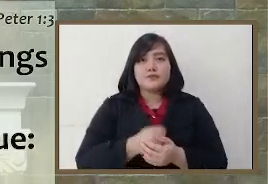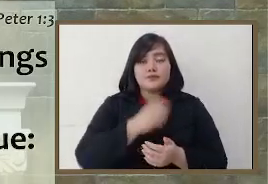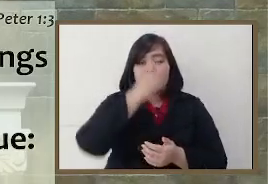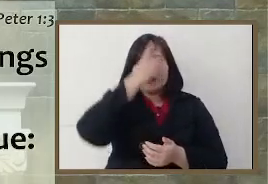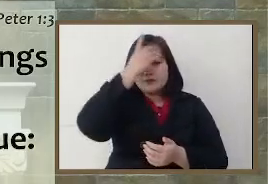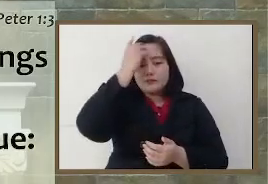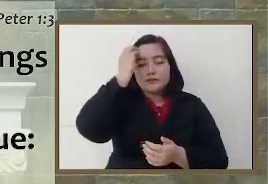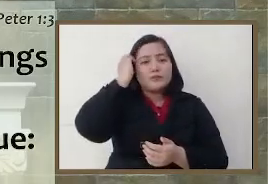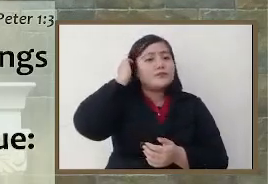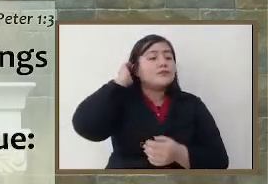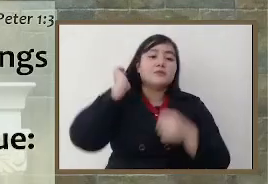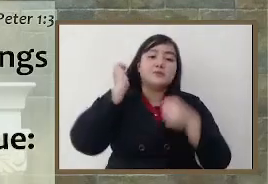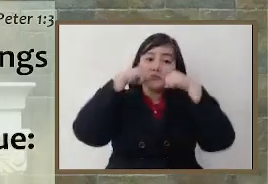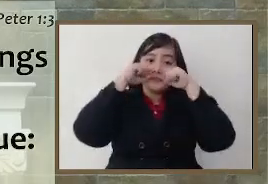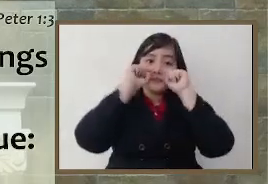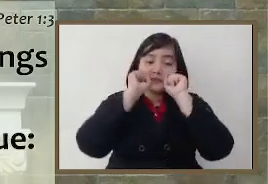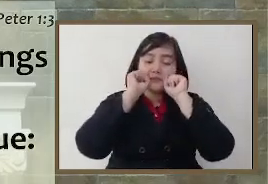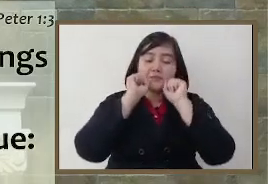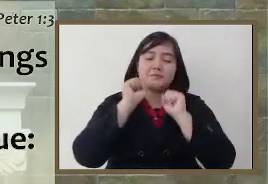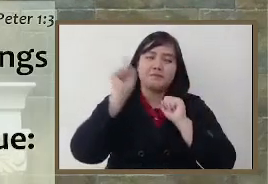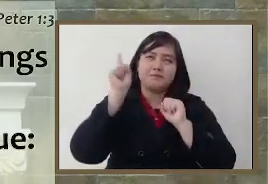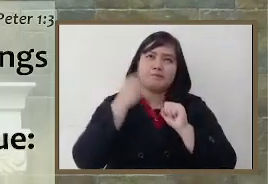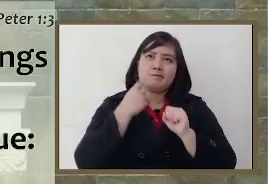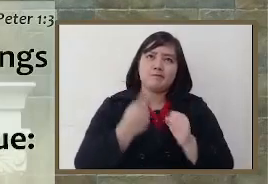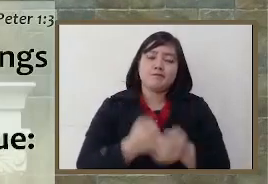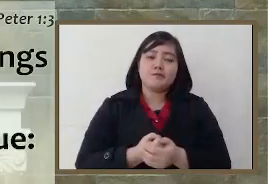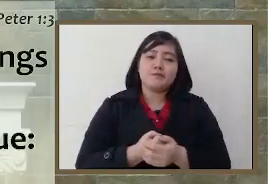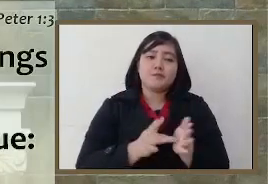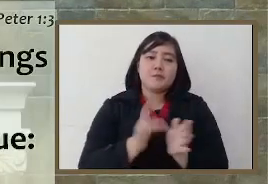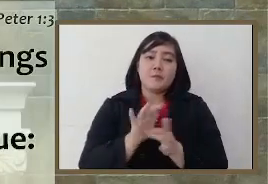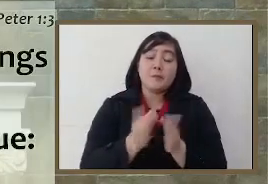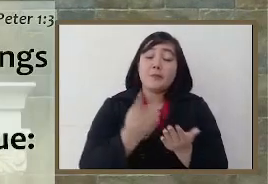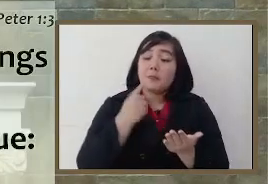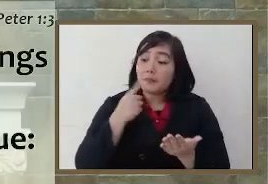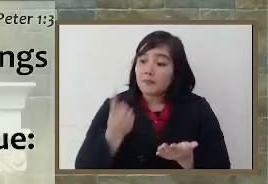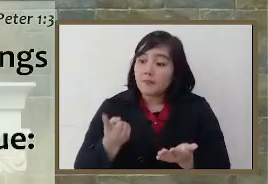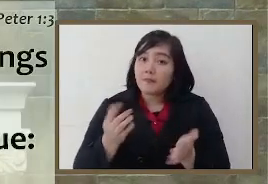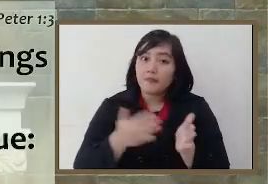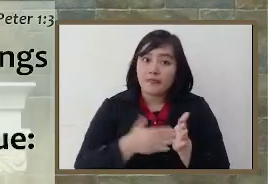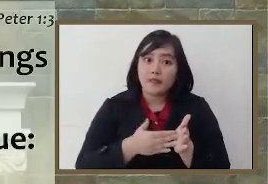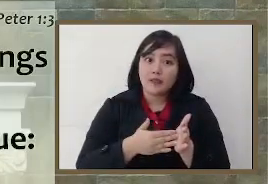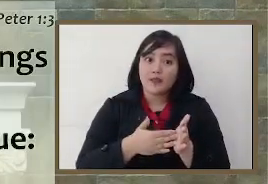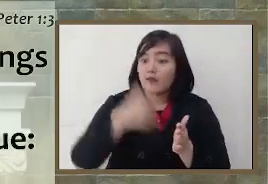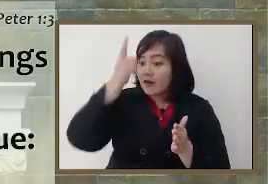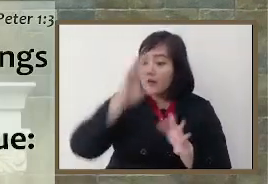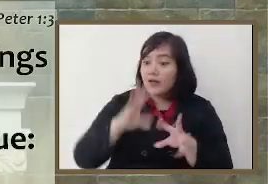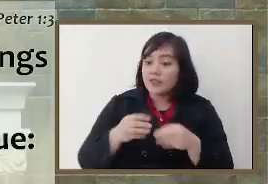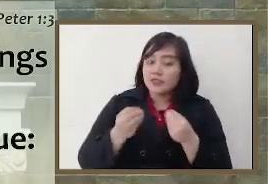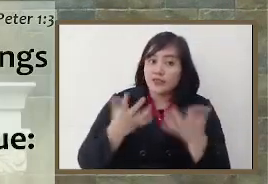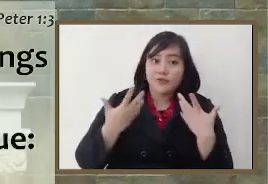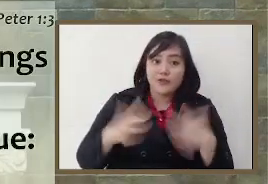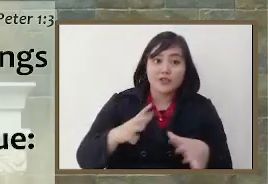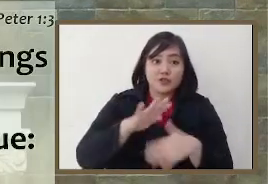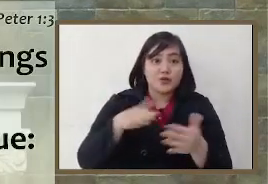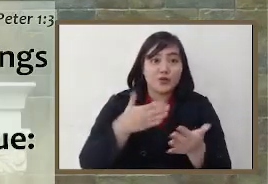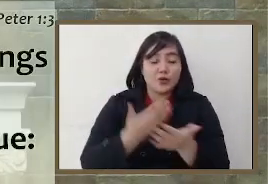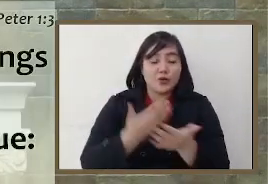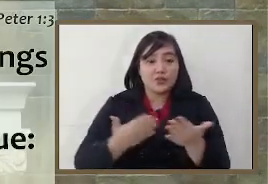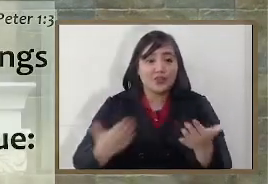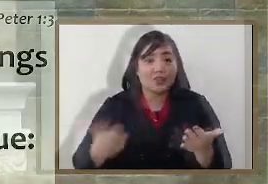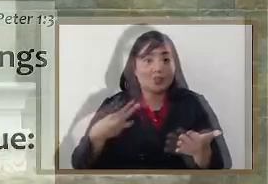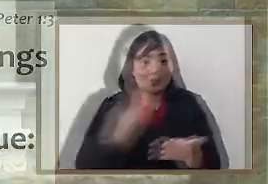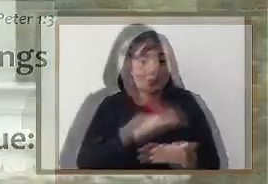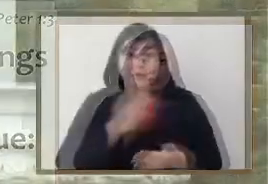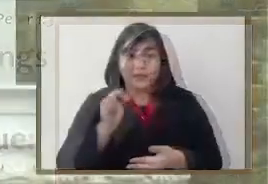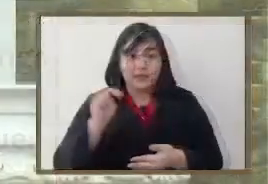dyan, akalain mo kung alam mo ito. Sabi ng Biblia, ibinigay na sa atin ang lahat ng kailangan natin sa buhay na